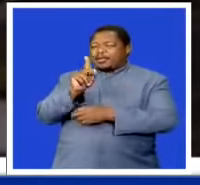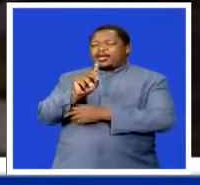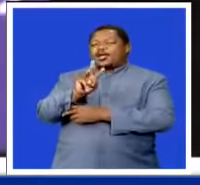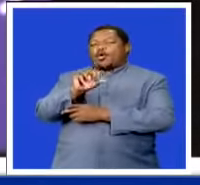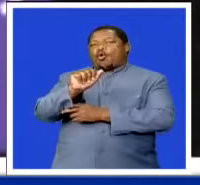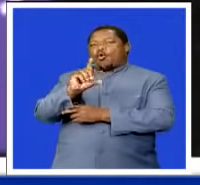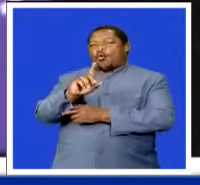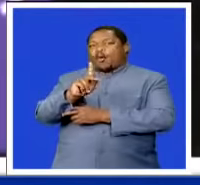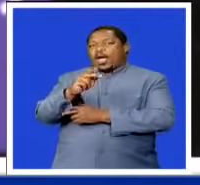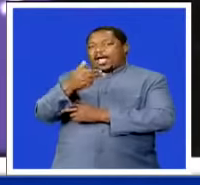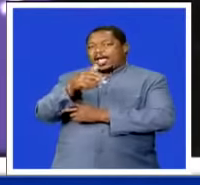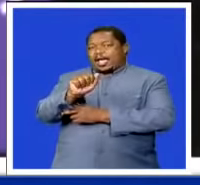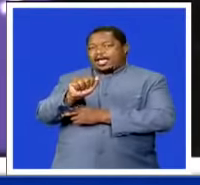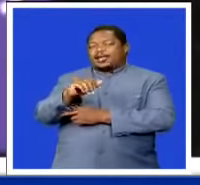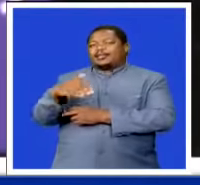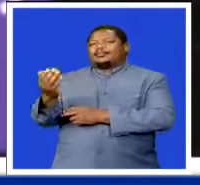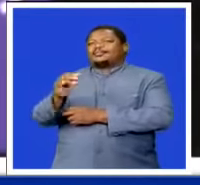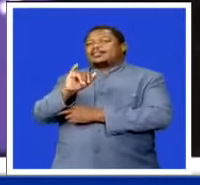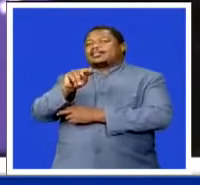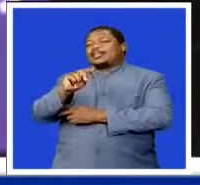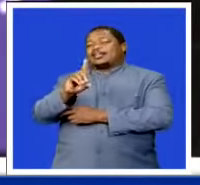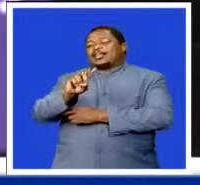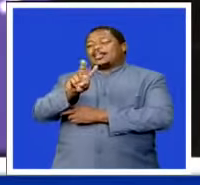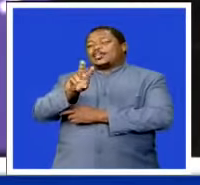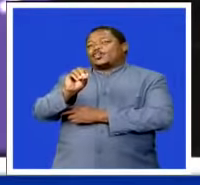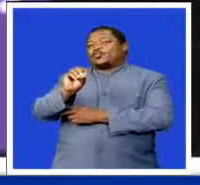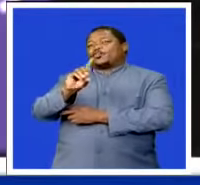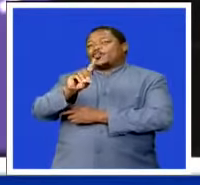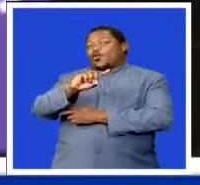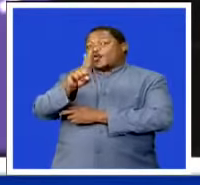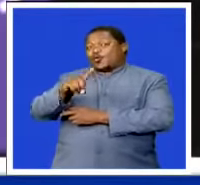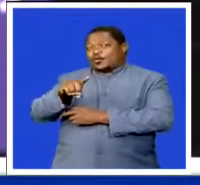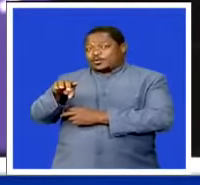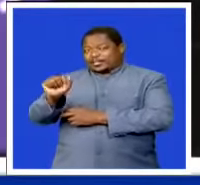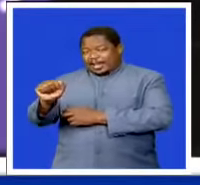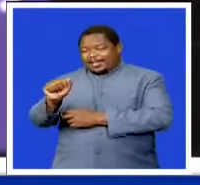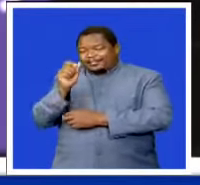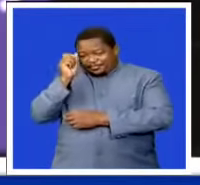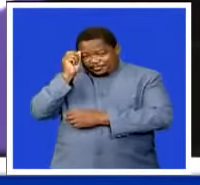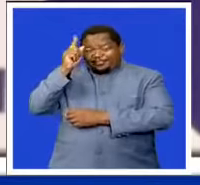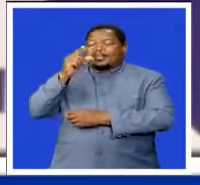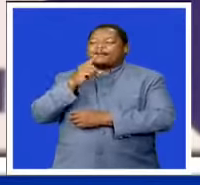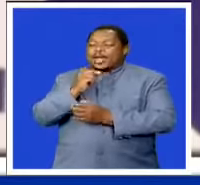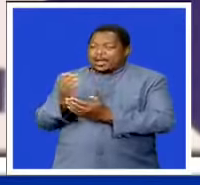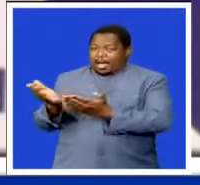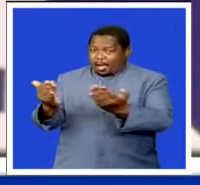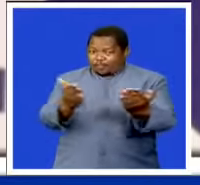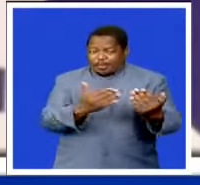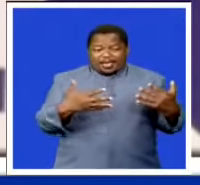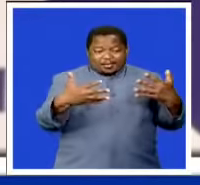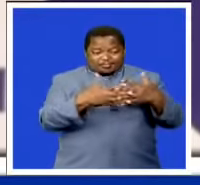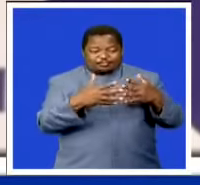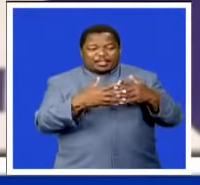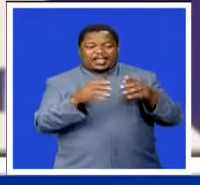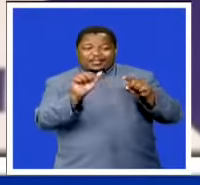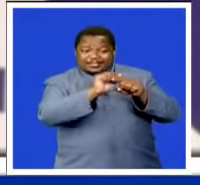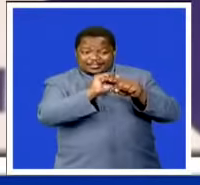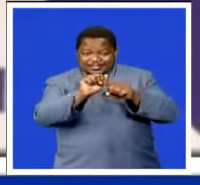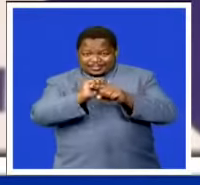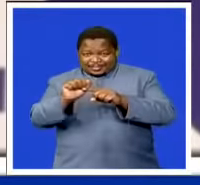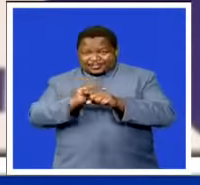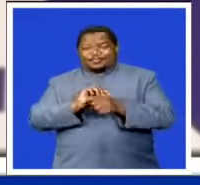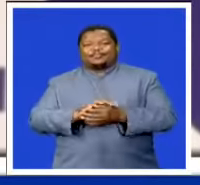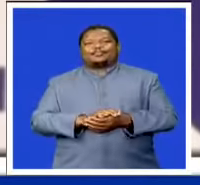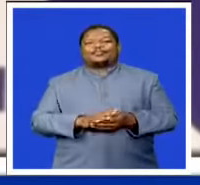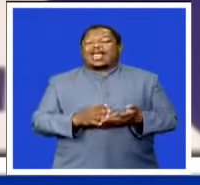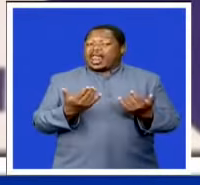ekukhuliseni bantwana lolubitwa ngababelo qotfo. Lo mhlangano sowusesigabeni sesithathu. Sikhulumisene